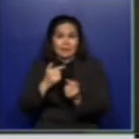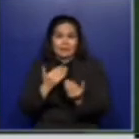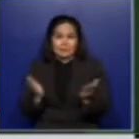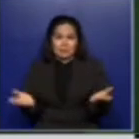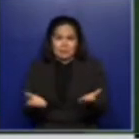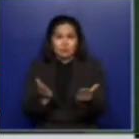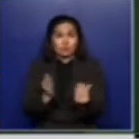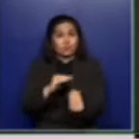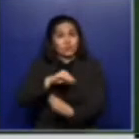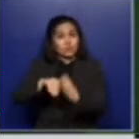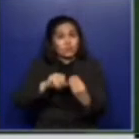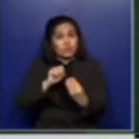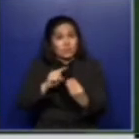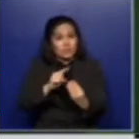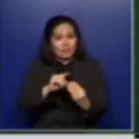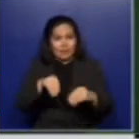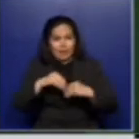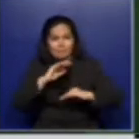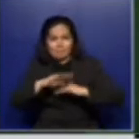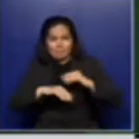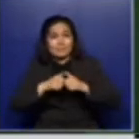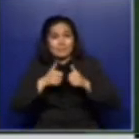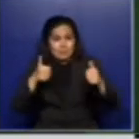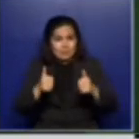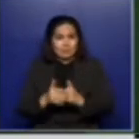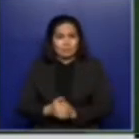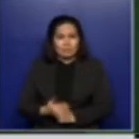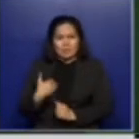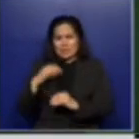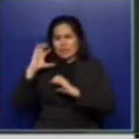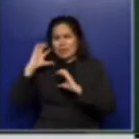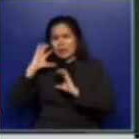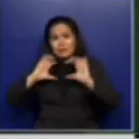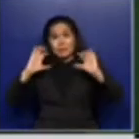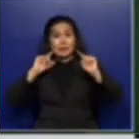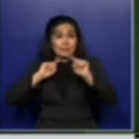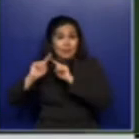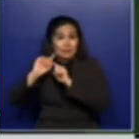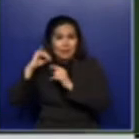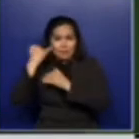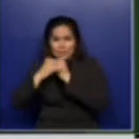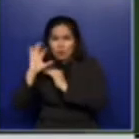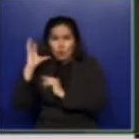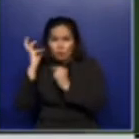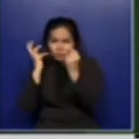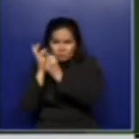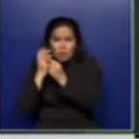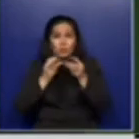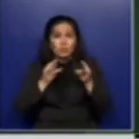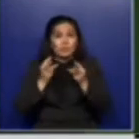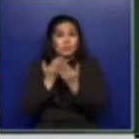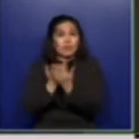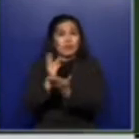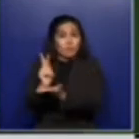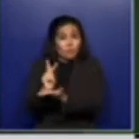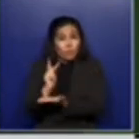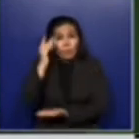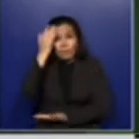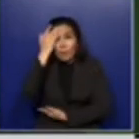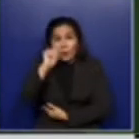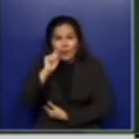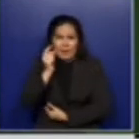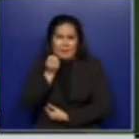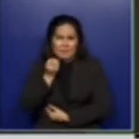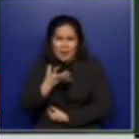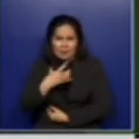ฐกิจและก็หลายรัฐบาลในโลกนี้ก็เช่นเดียวกันครับการกู้เงินของเขาต้องการกู้เงินมาเพื่อกระ